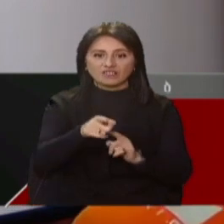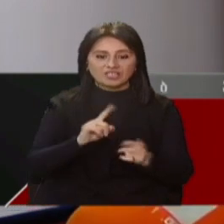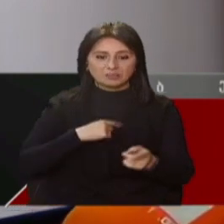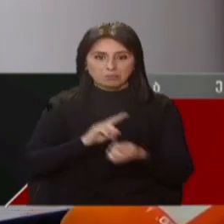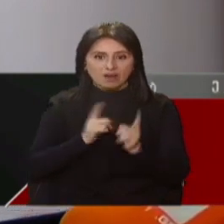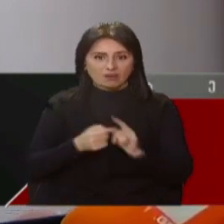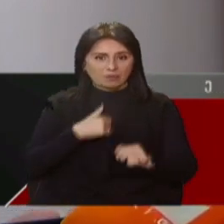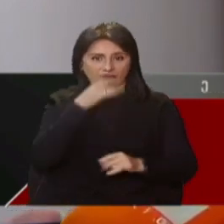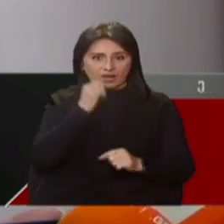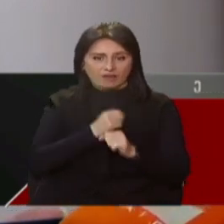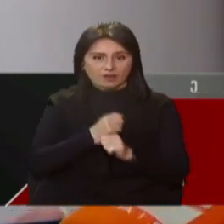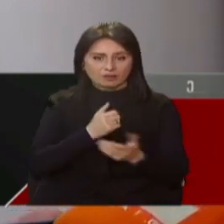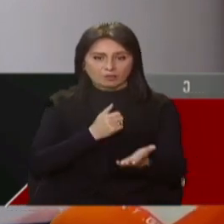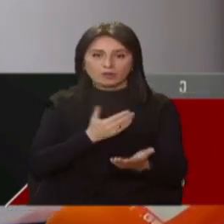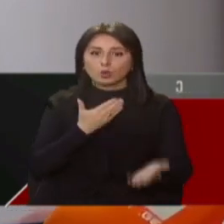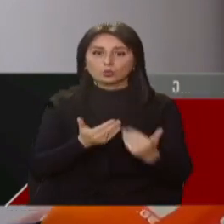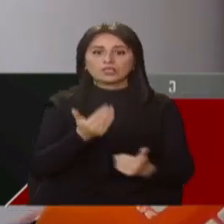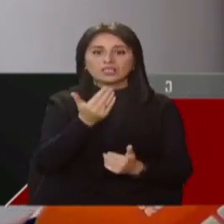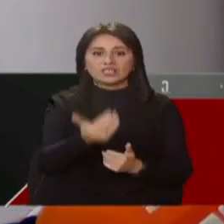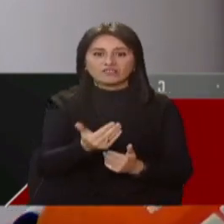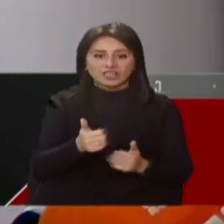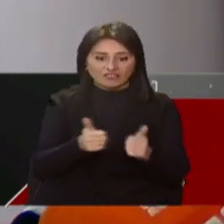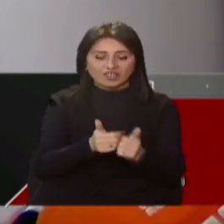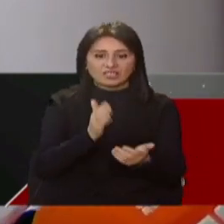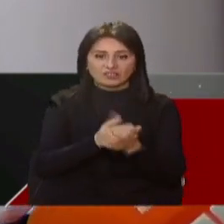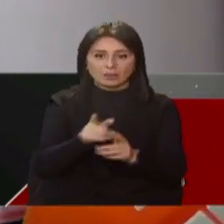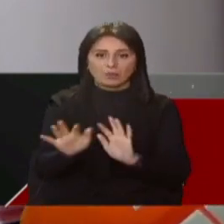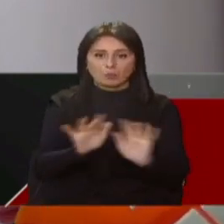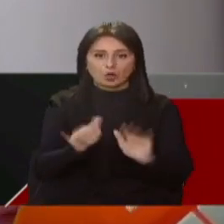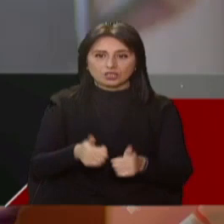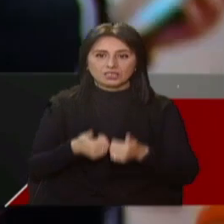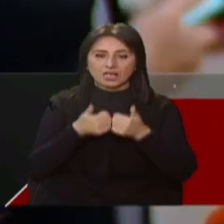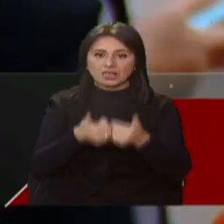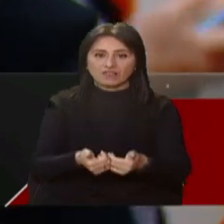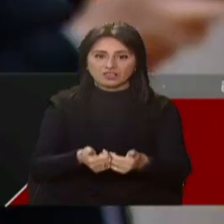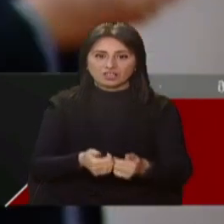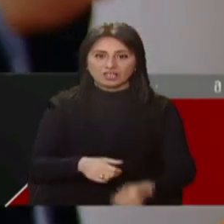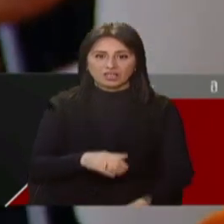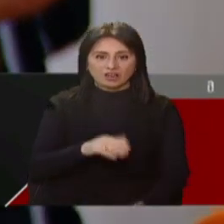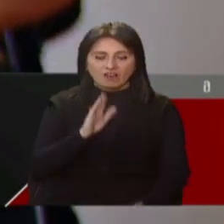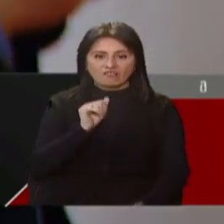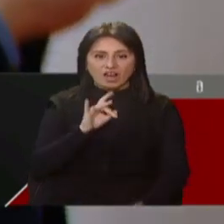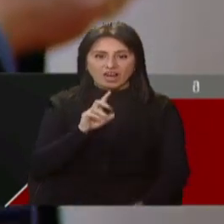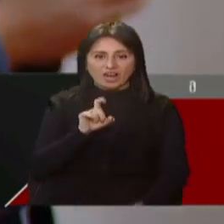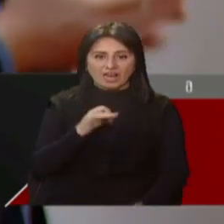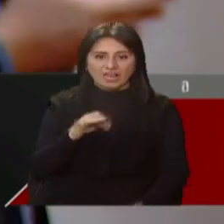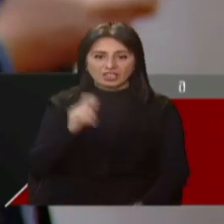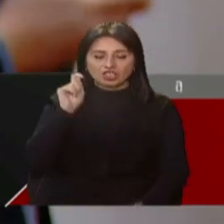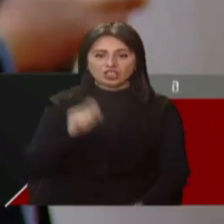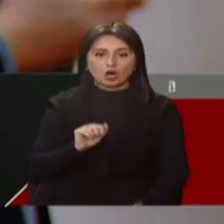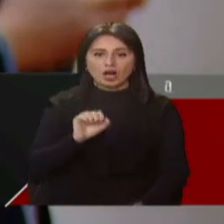მაგივრად ამას ვერ გავაკეთებთ. Თუმცა ჩვენ თქვენს გვერდით ვართ, რომ ამ პროცესში დაგეხმაროთ. Ოლივერ ვარჰეისი იყო ჩამოსული აქ,